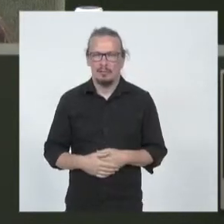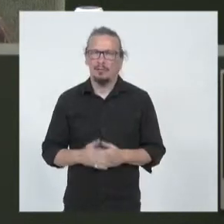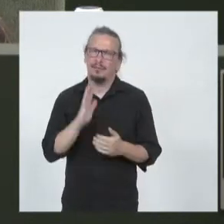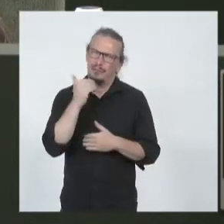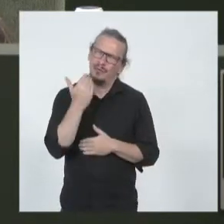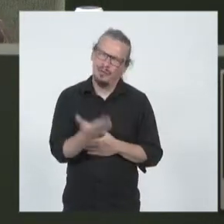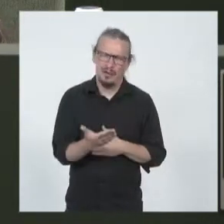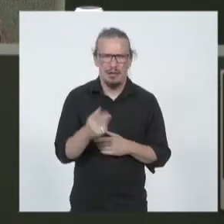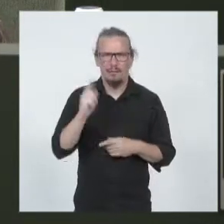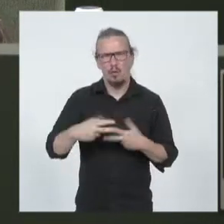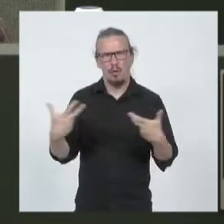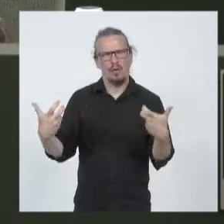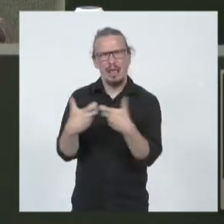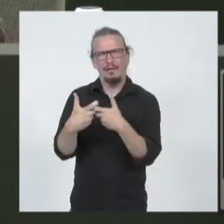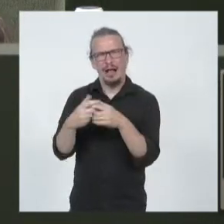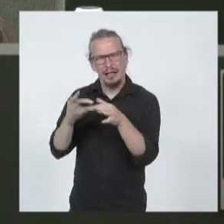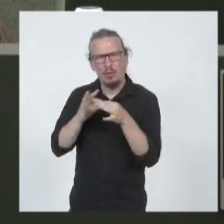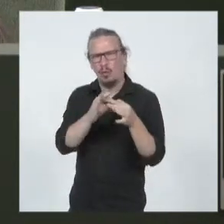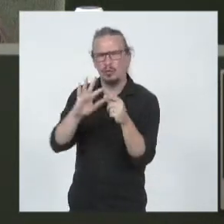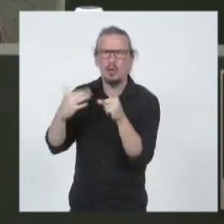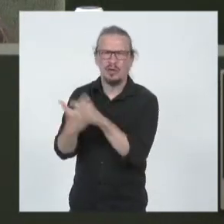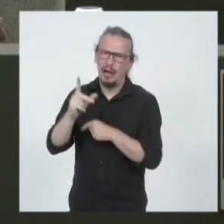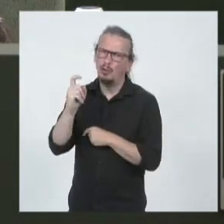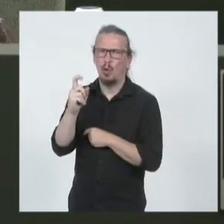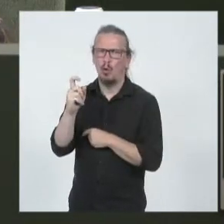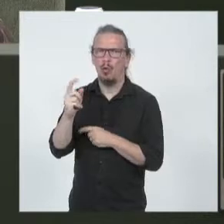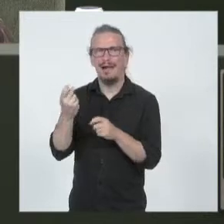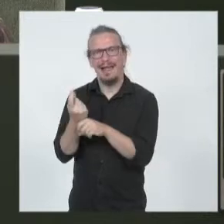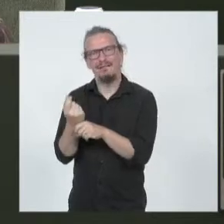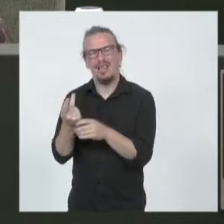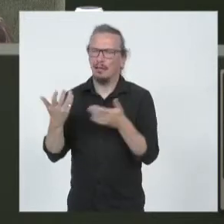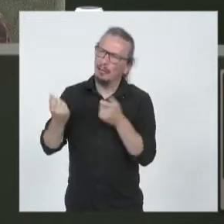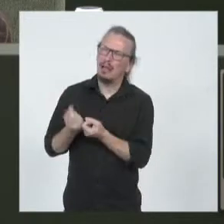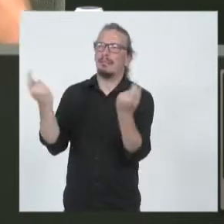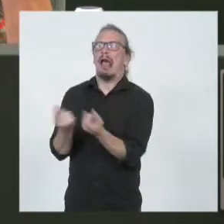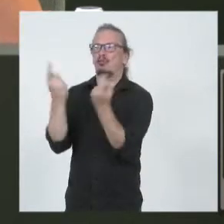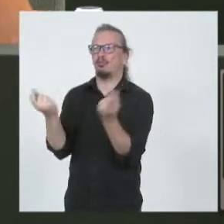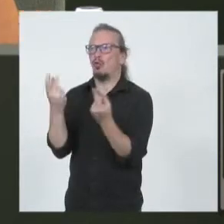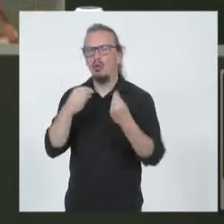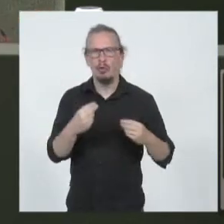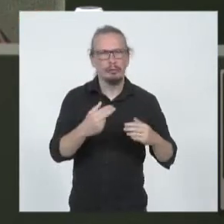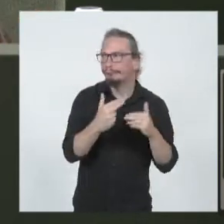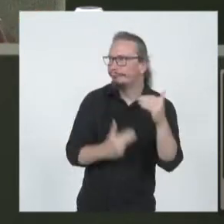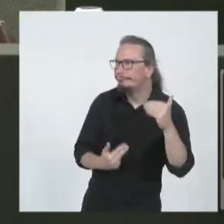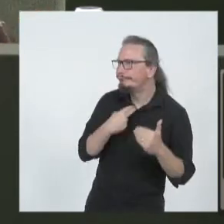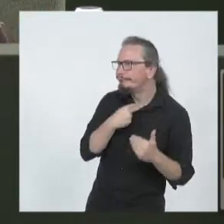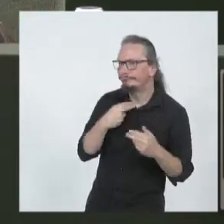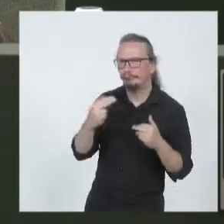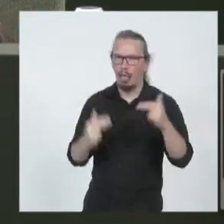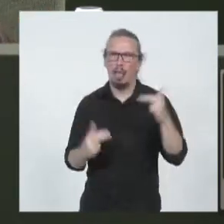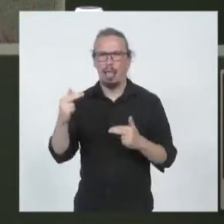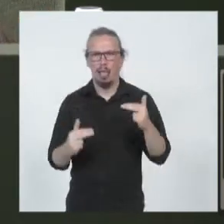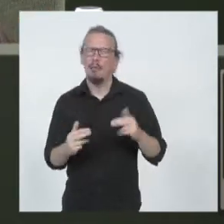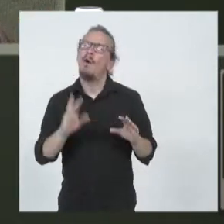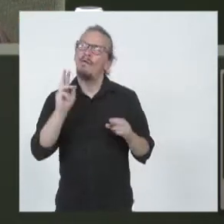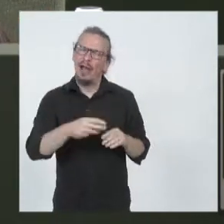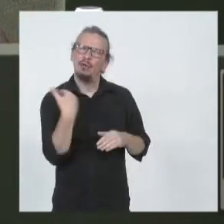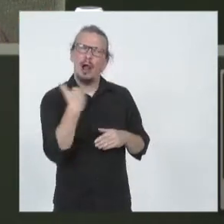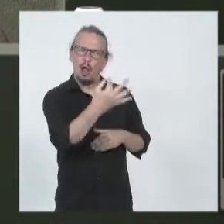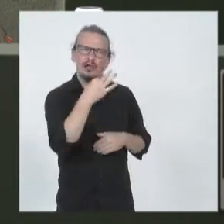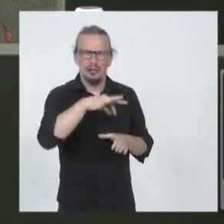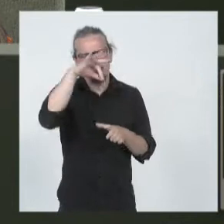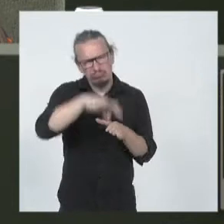indispensable le principe d'une tarification sociale de l'eau pour lutter contre le gaspillage et les inégalités. Alors, nous saluons la délibération qui a été évoquée tout